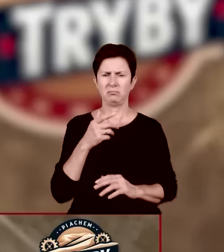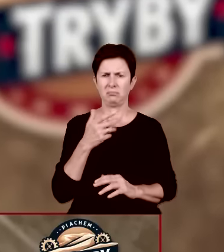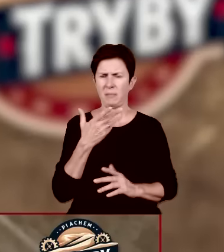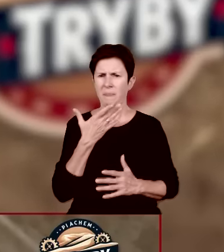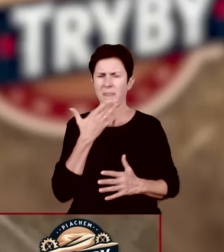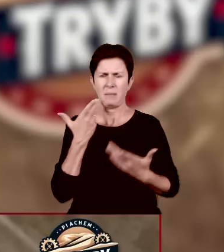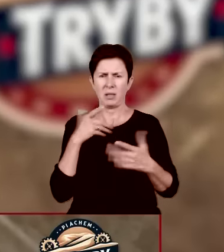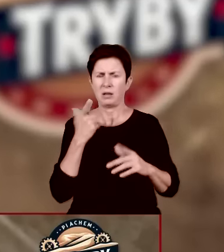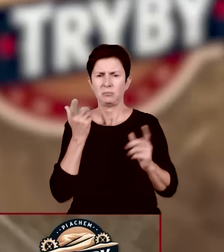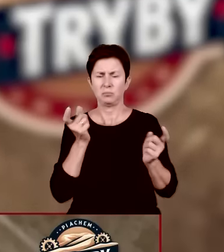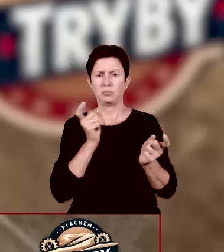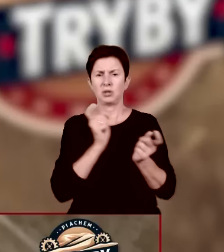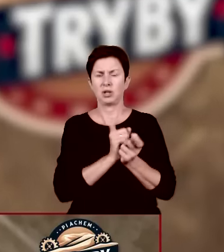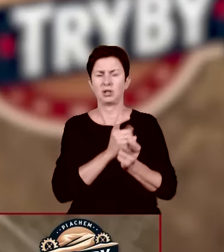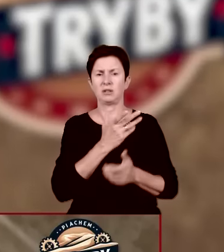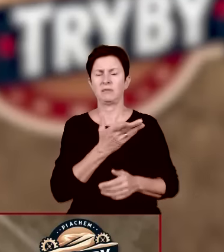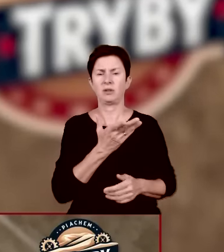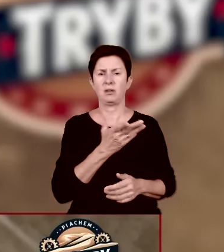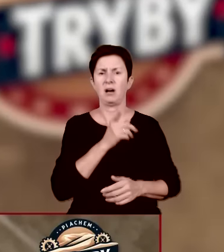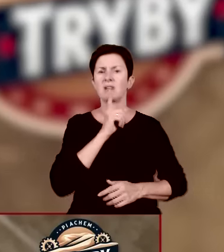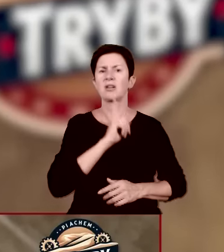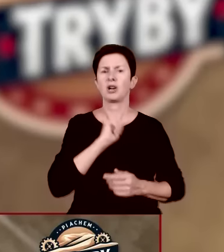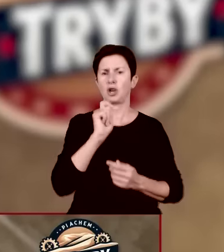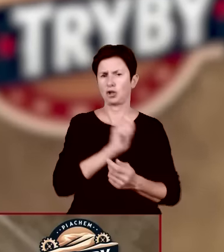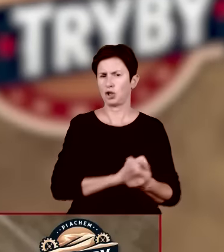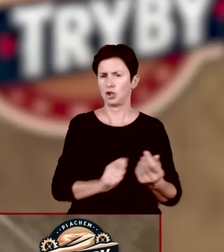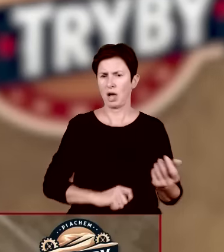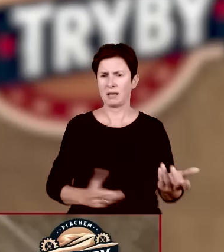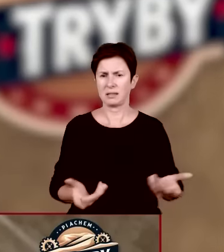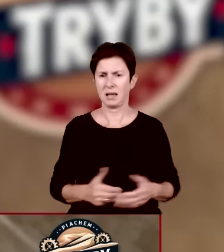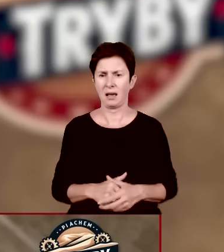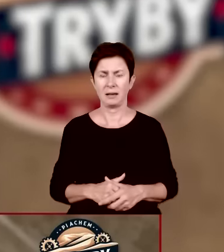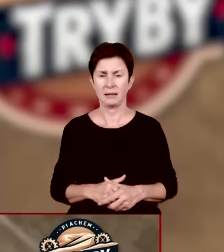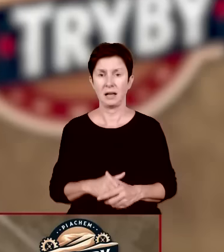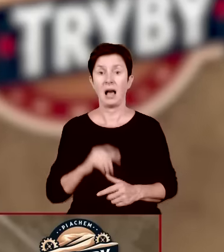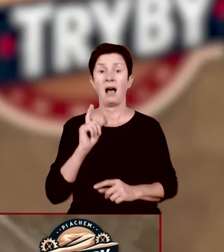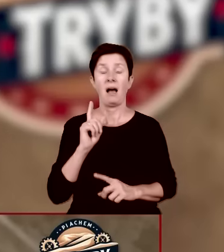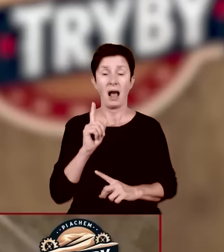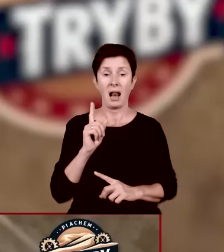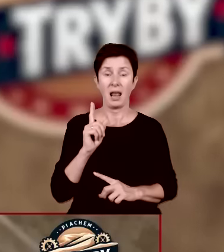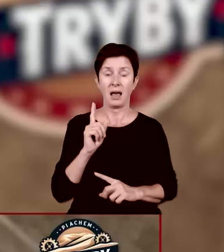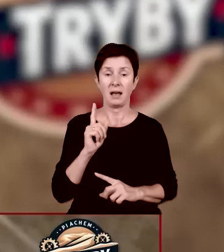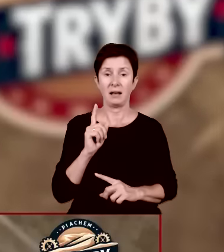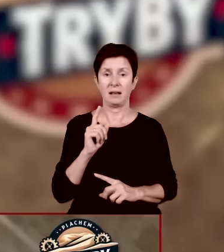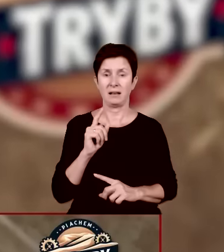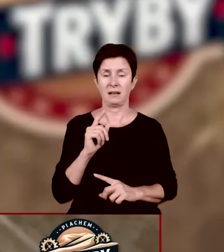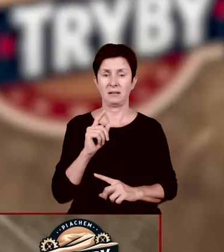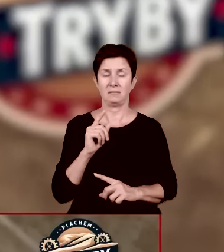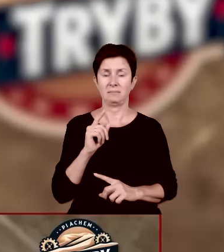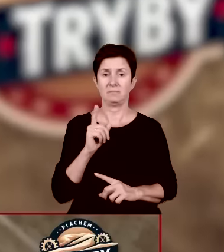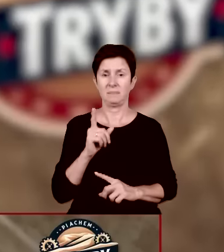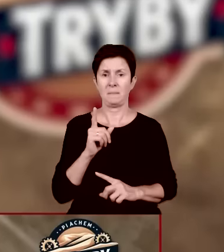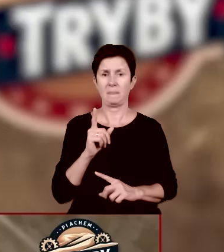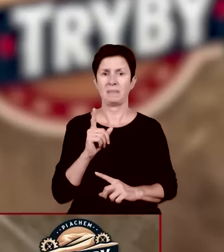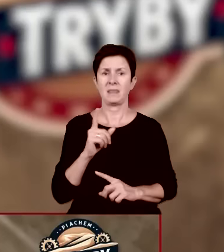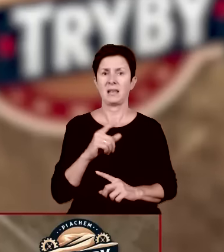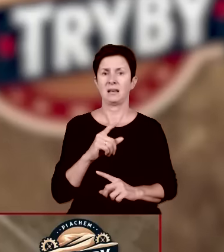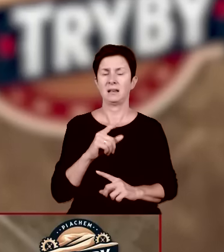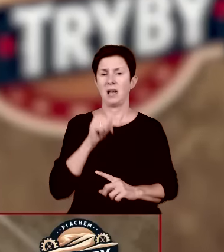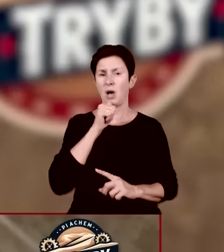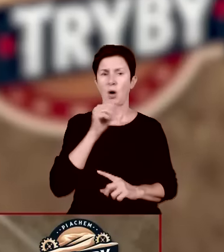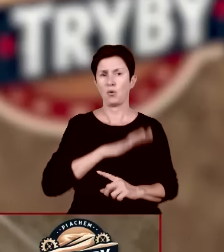przeciwko religii chrześcijańskiej, natomiast postrzegają tę cywilizację europejską, no bo widzą,